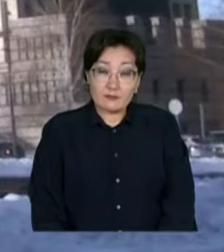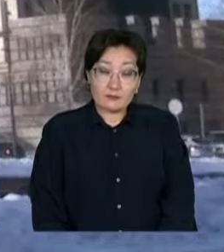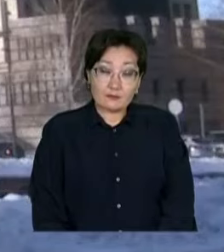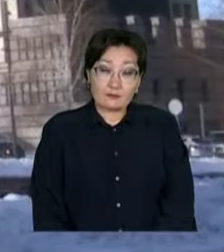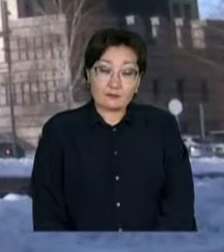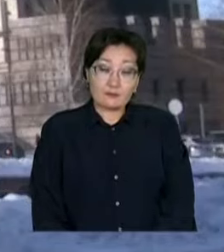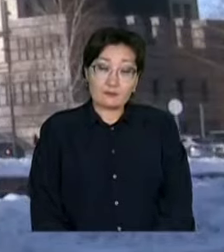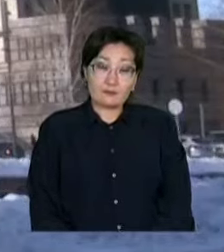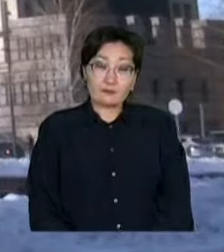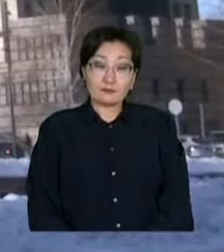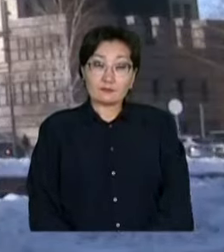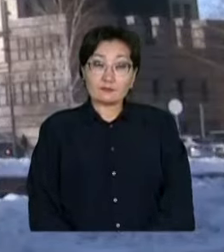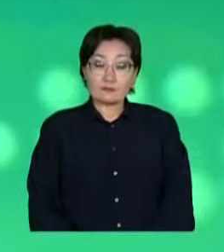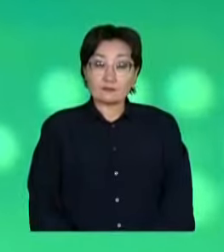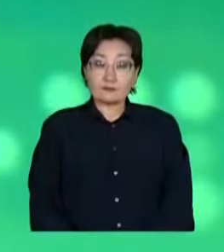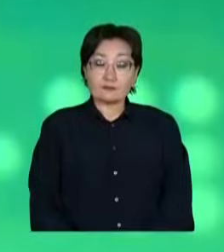телеарнасы, Астана.